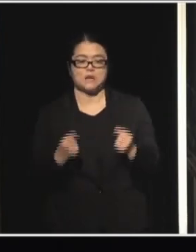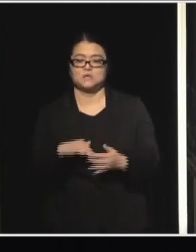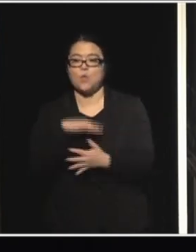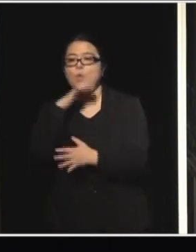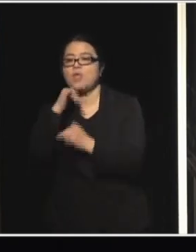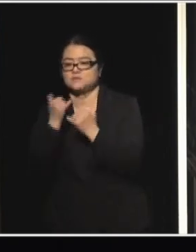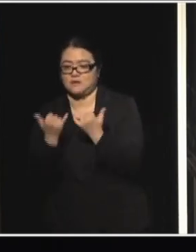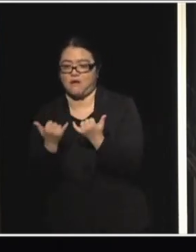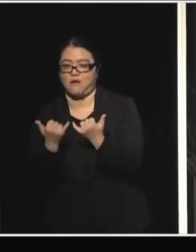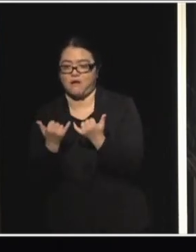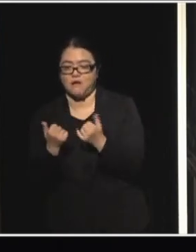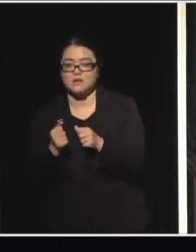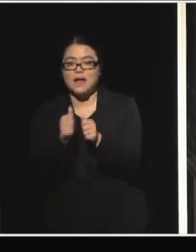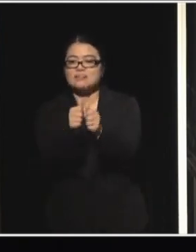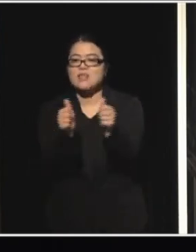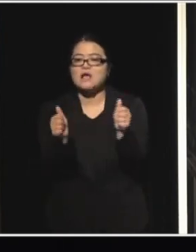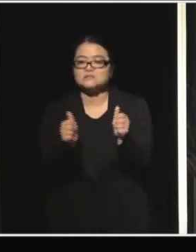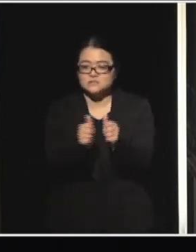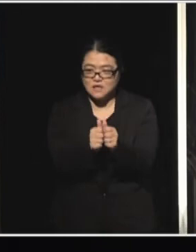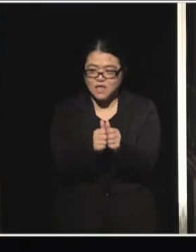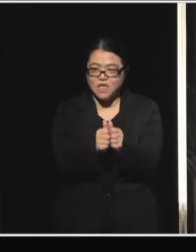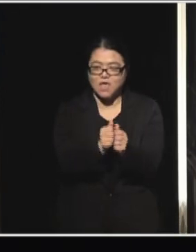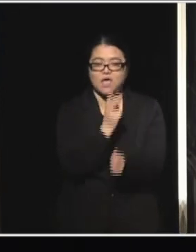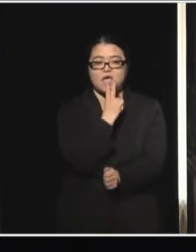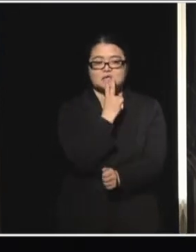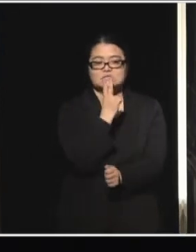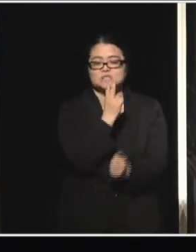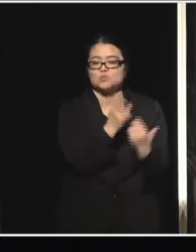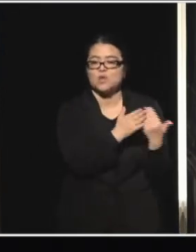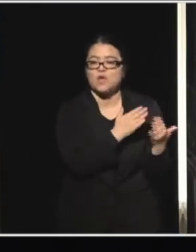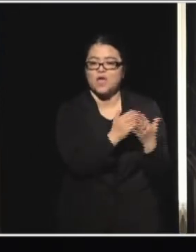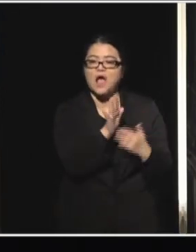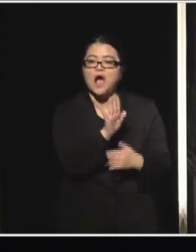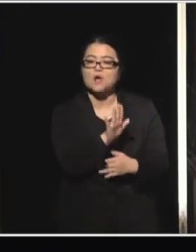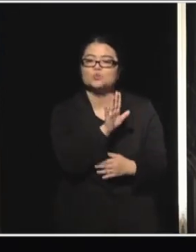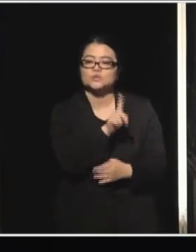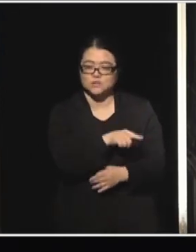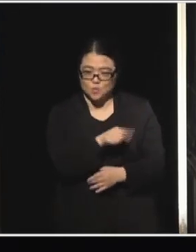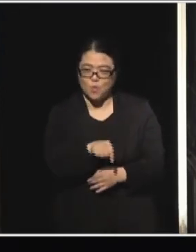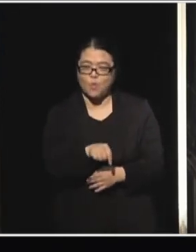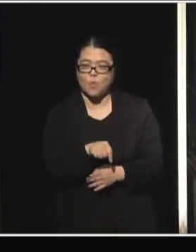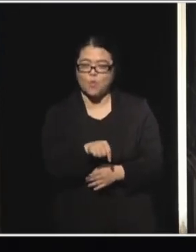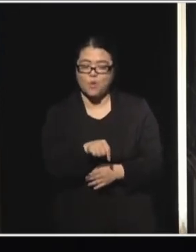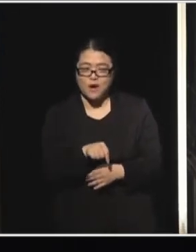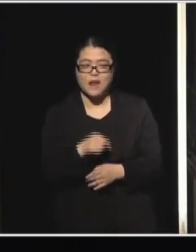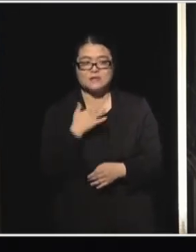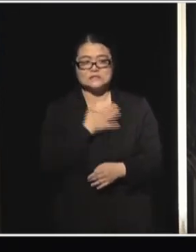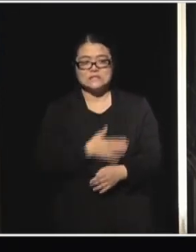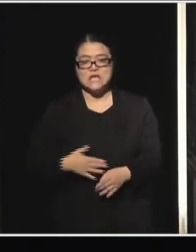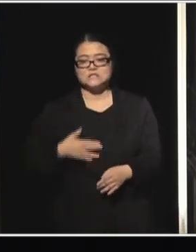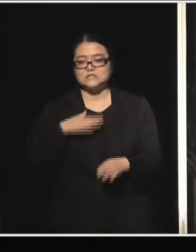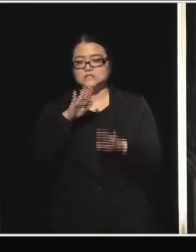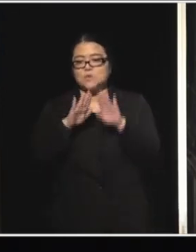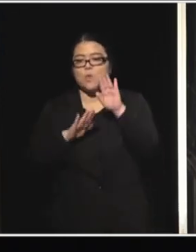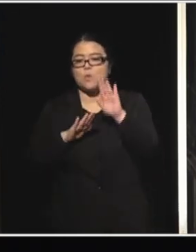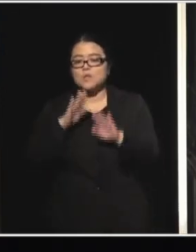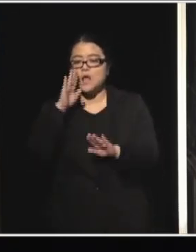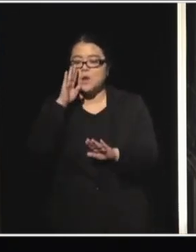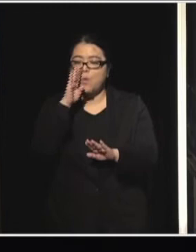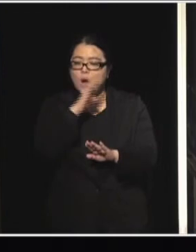男性喫煙歴がある人これいい国 ps というのは全身状態が悪い患者さんです